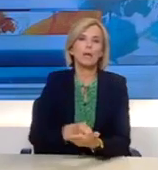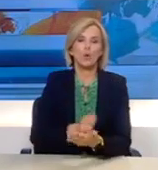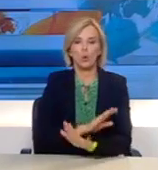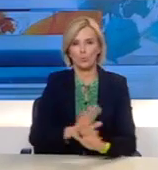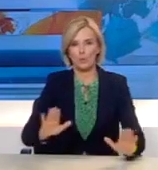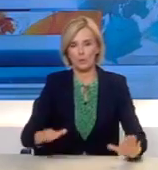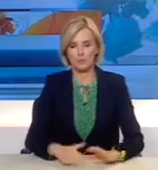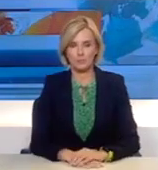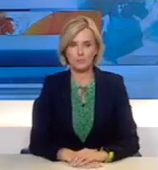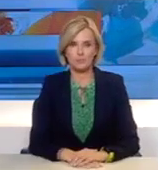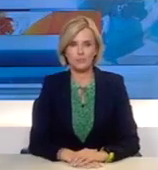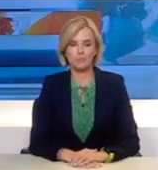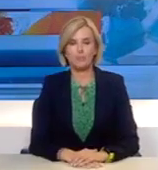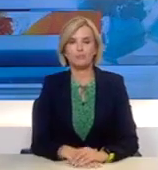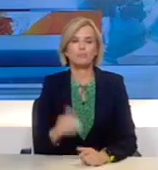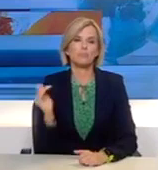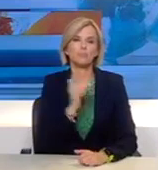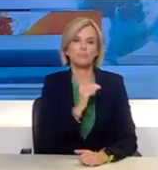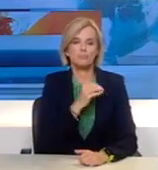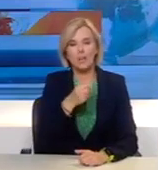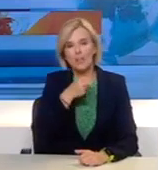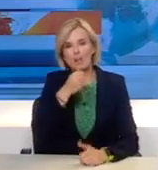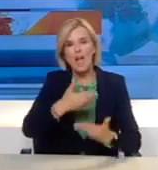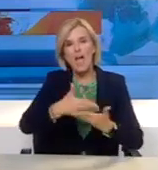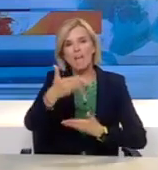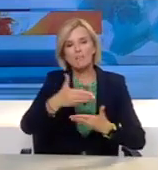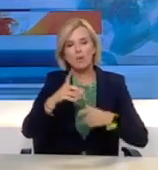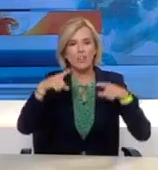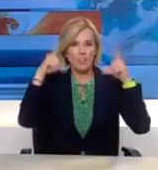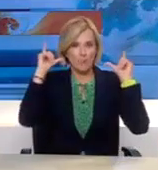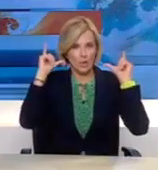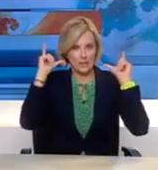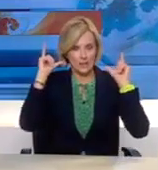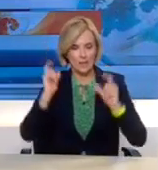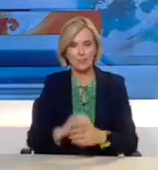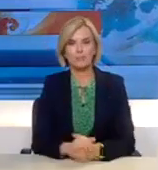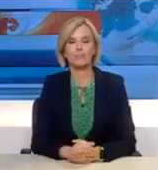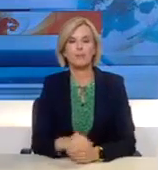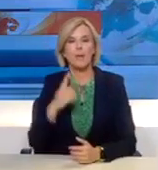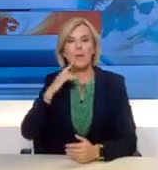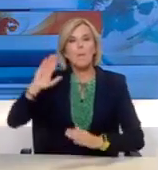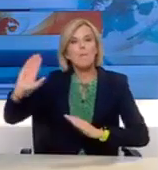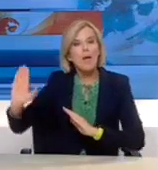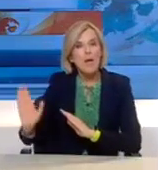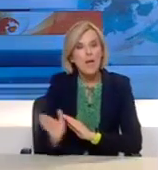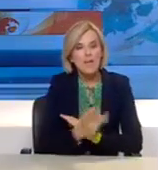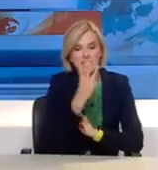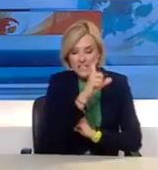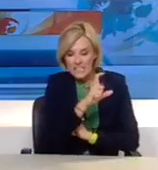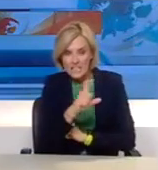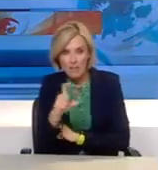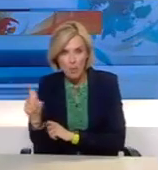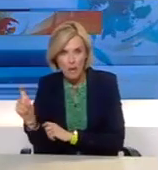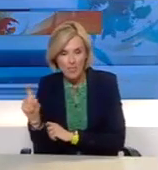Η κυρία Μελά από την εφημερίδα Δημοκρατία. Κύριε Χαρδαλιά και κύριε Χατζηγεωργίου, έχουν περάσει 3 εβδομάδες μετά το τέλος των